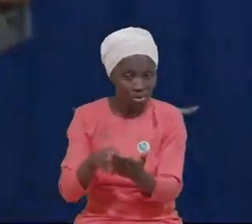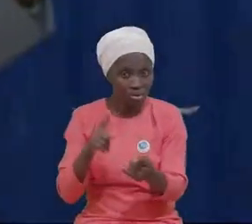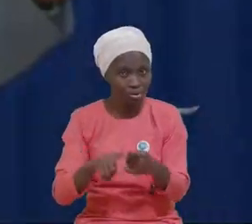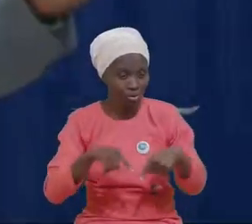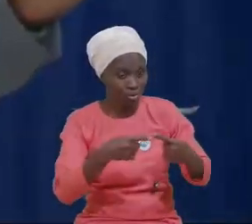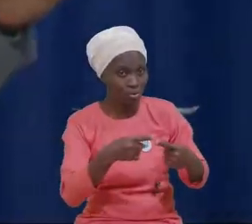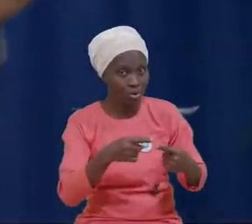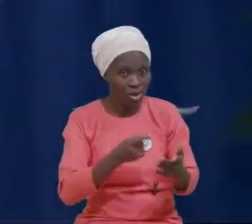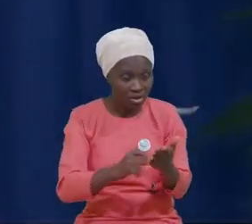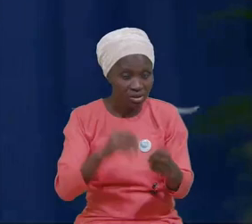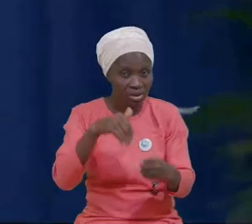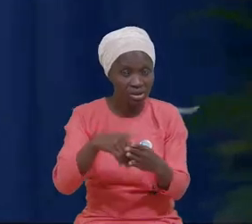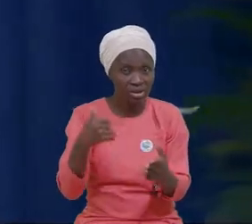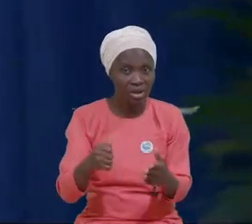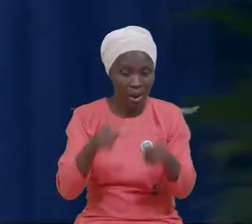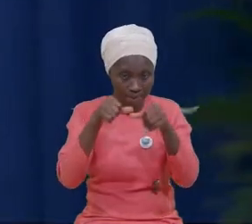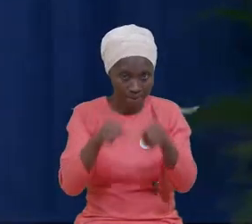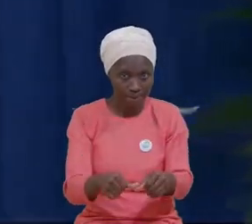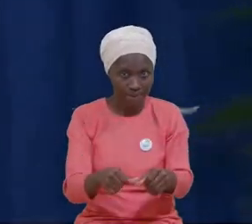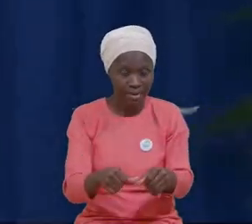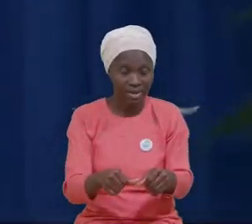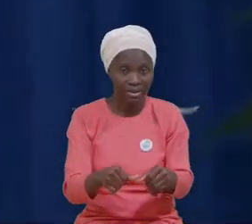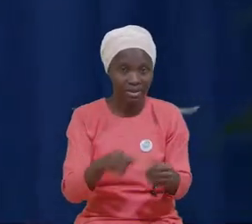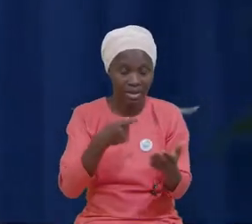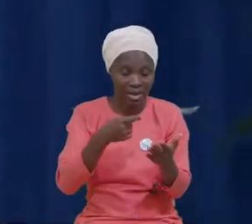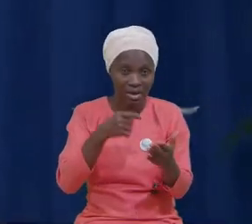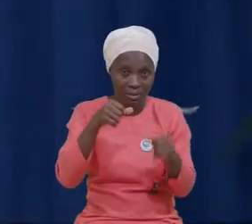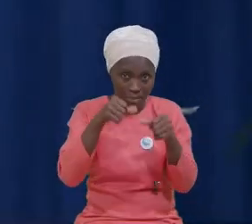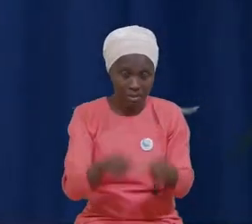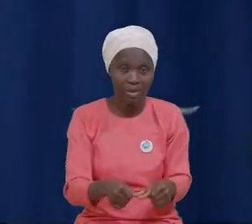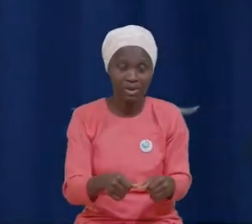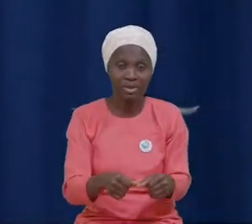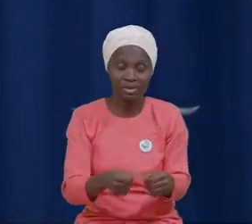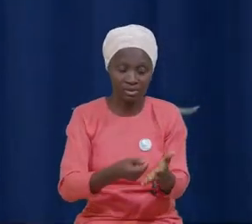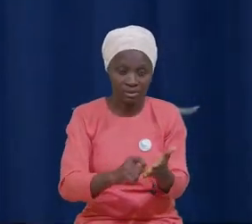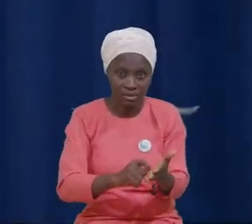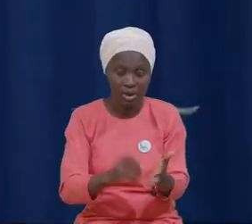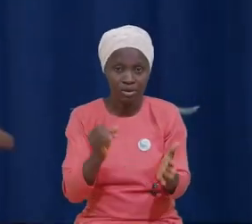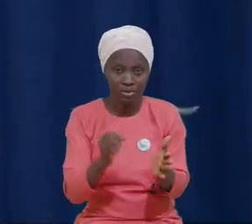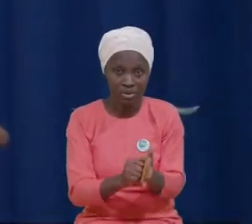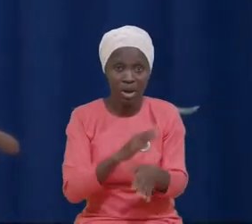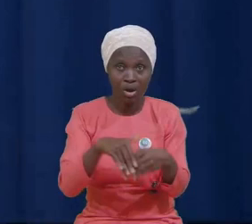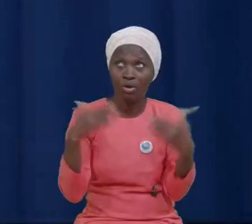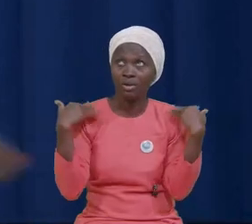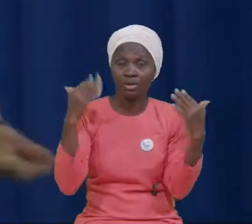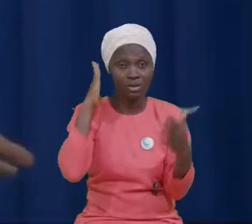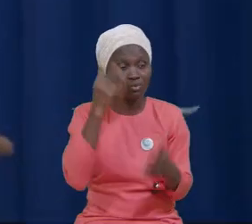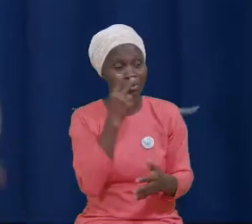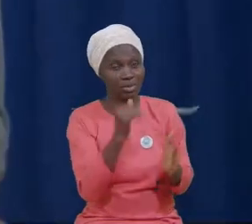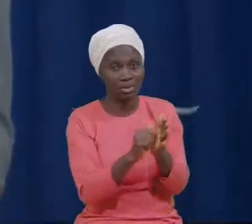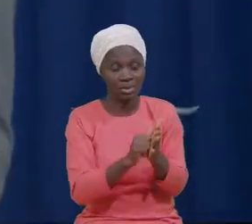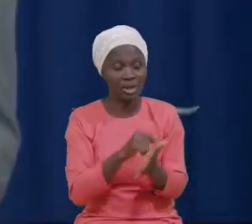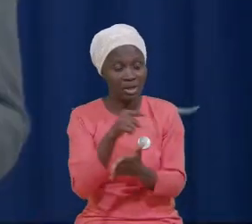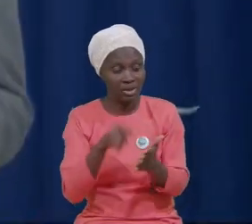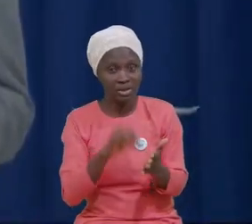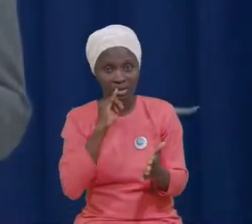cela soit dans un registre permanent au ciel pour que tous les anges voient, ah, voilà qui tu es.